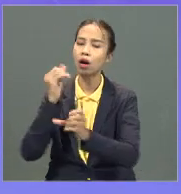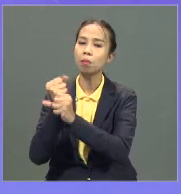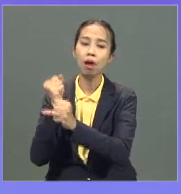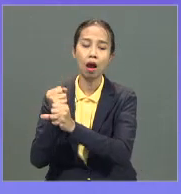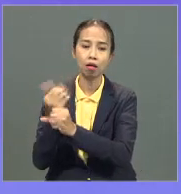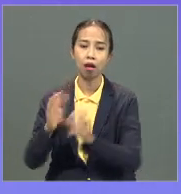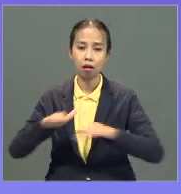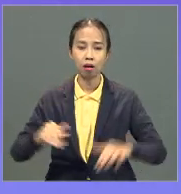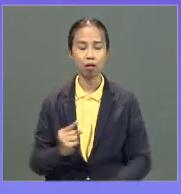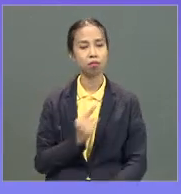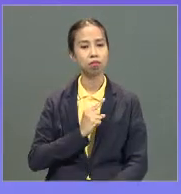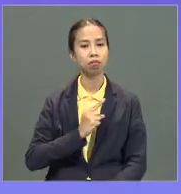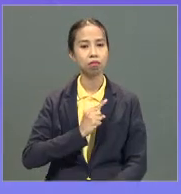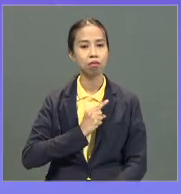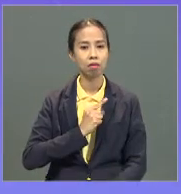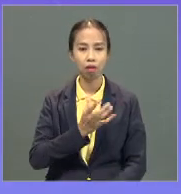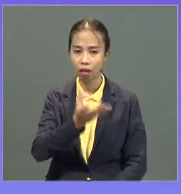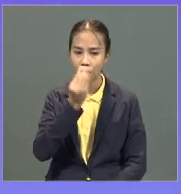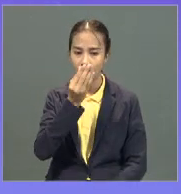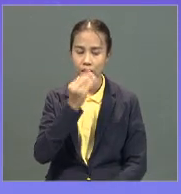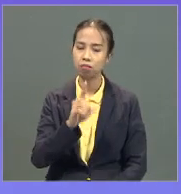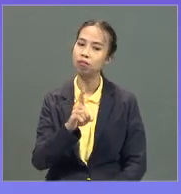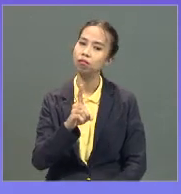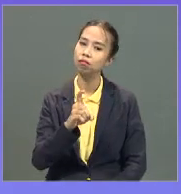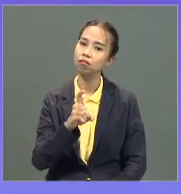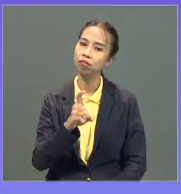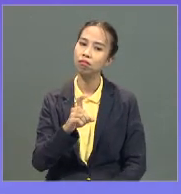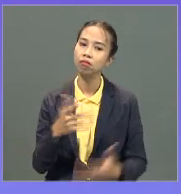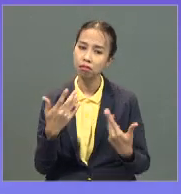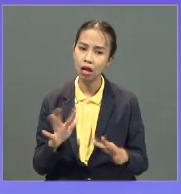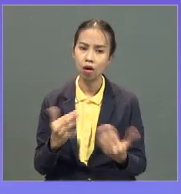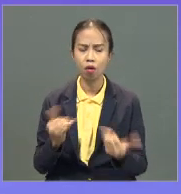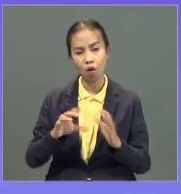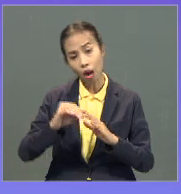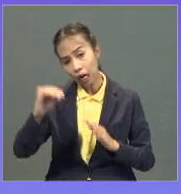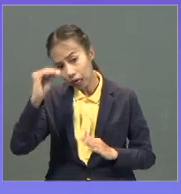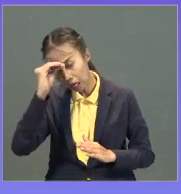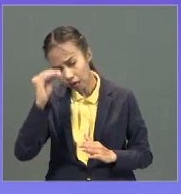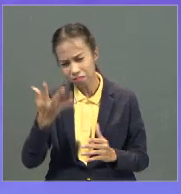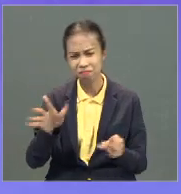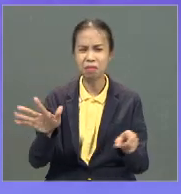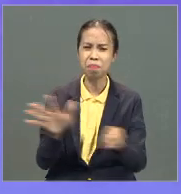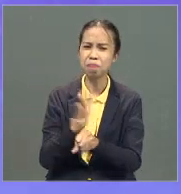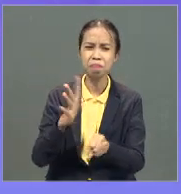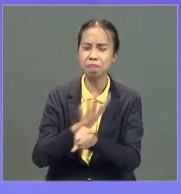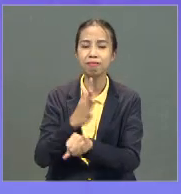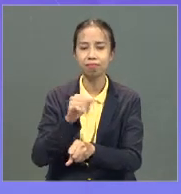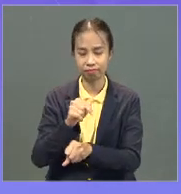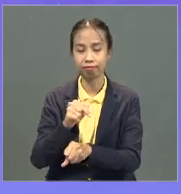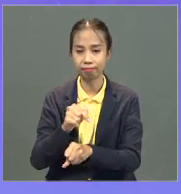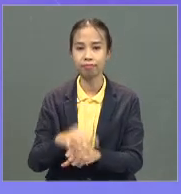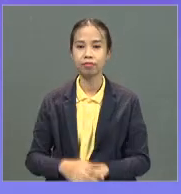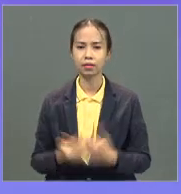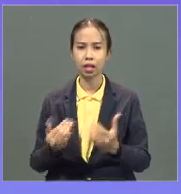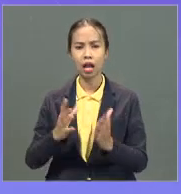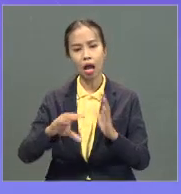งานเด็กอยู่คนเดียวก็ไม่สามารถที่จะเรียนได้ตลอดเวลาและศักยภาพการเรียนประสิทธิภาพต่างๆมันก็จะลดลงไปด้วย แน่นอนนะคะ